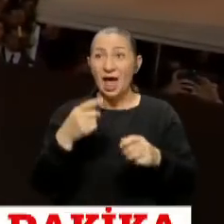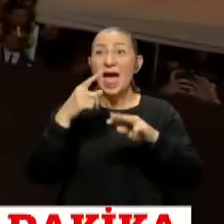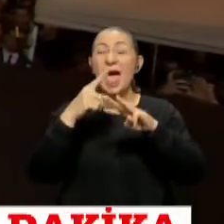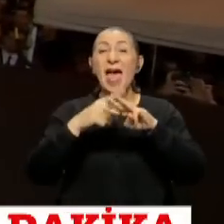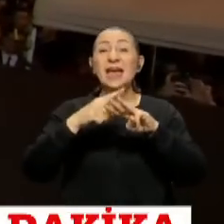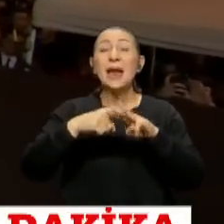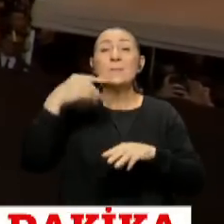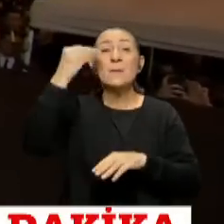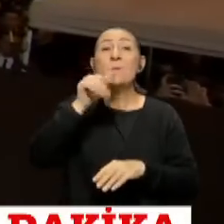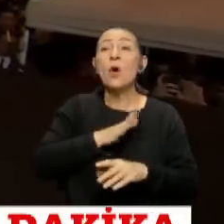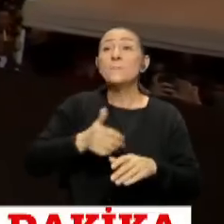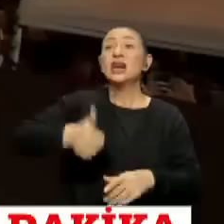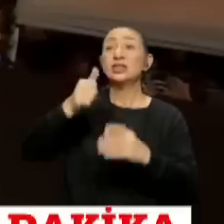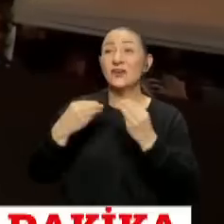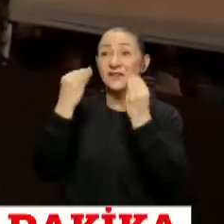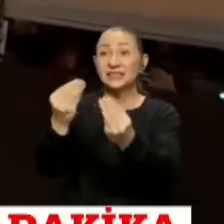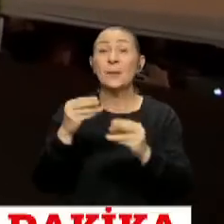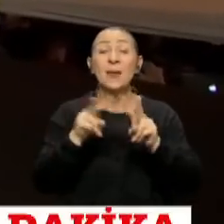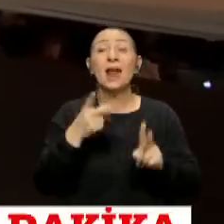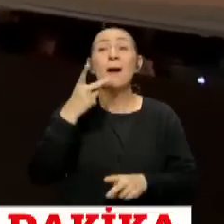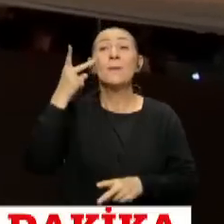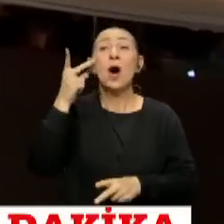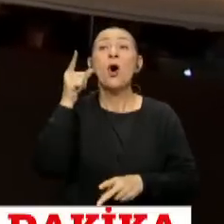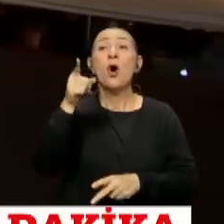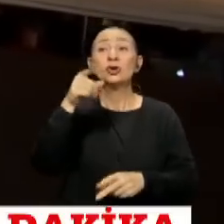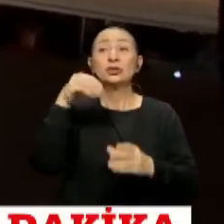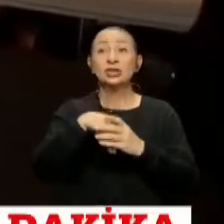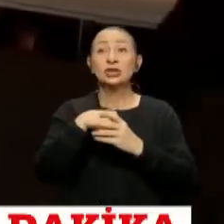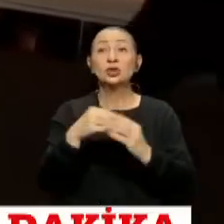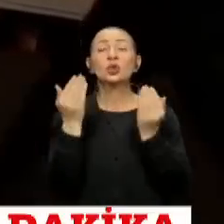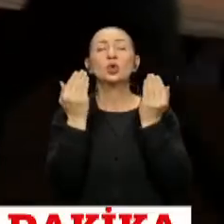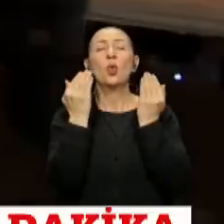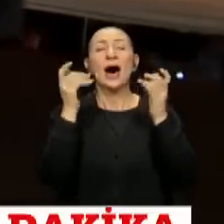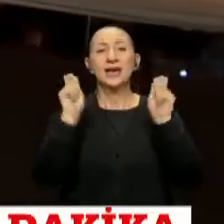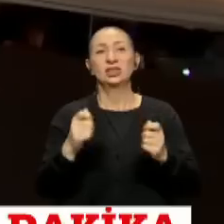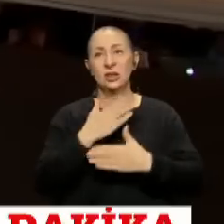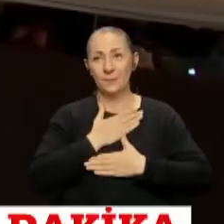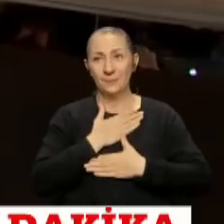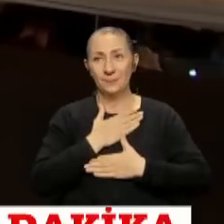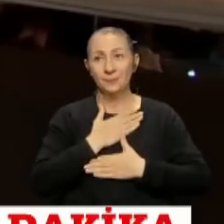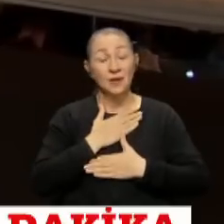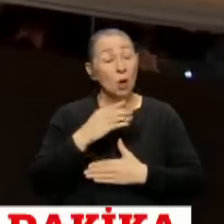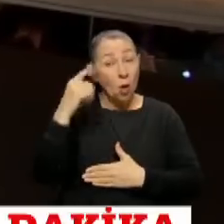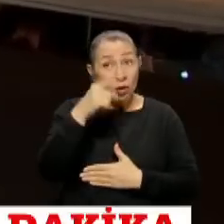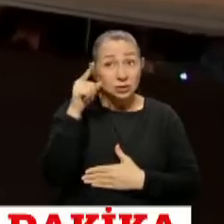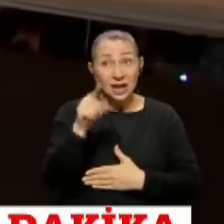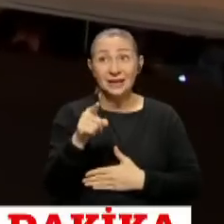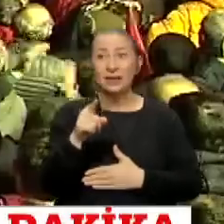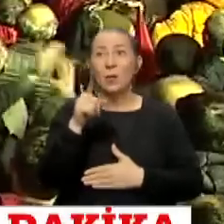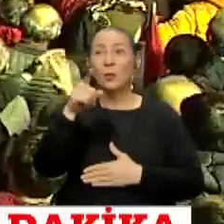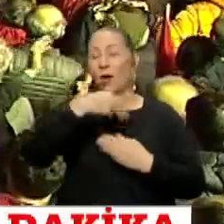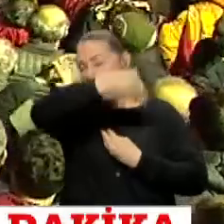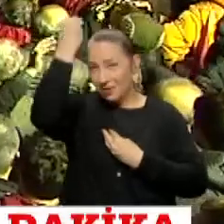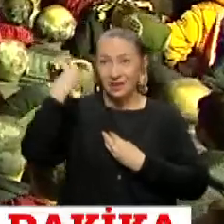Ekrem Başkanıma vereceksin Meral abla. Onun için dua edeceğim. Dolayısıyla